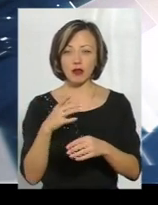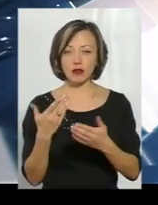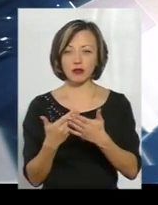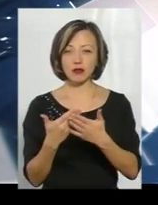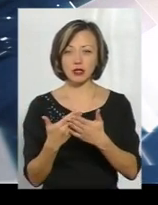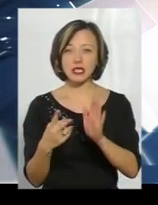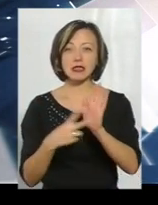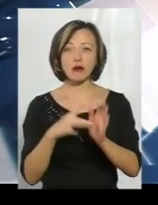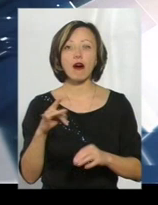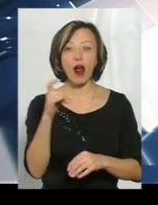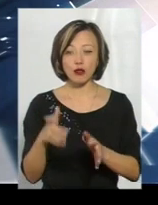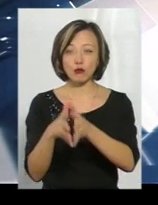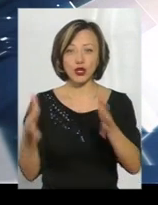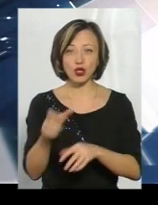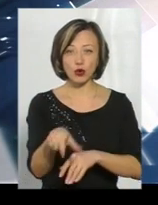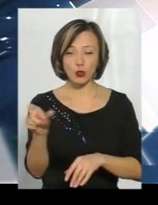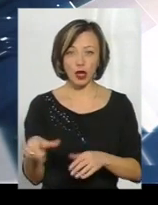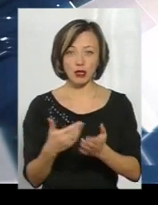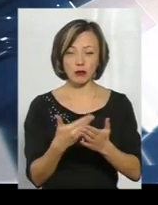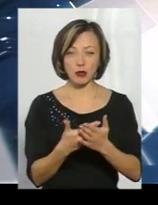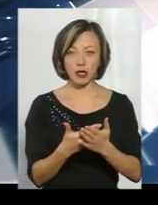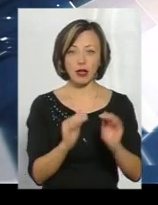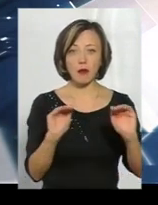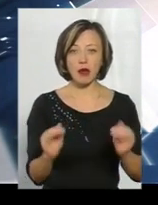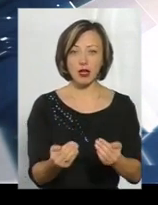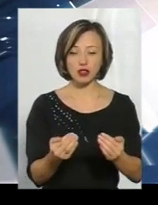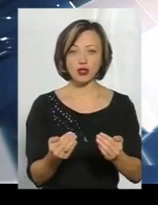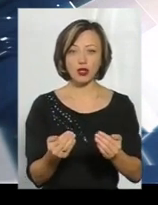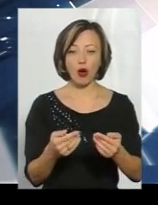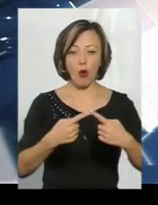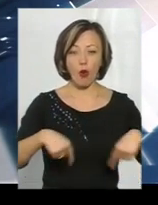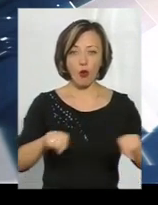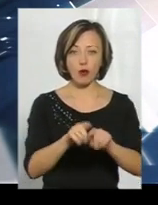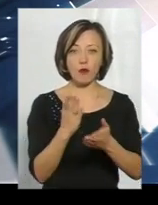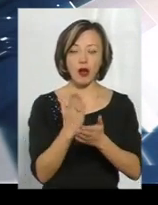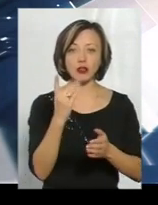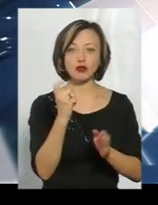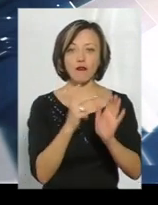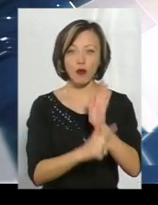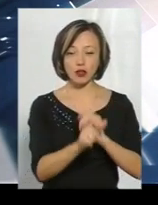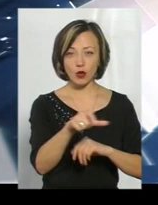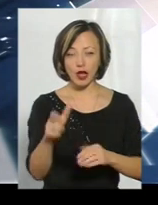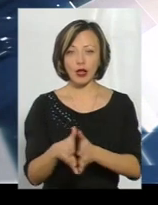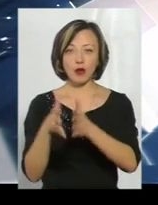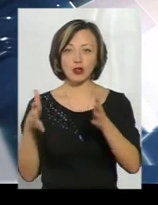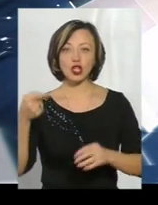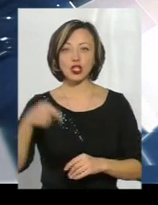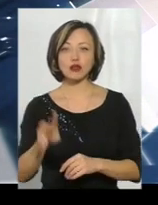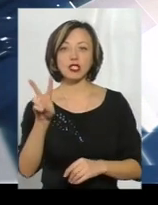одного в сім раз. Тобто, якщо найменший, наприклад, округ має 180 виборців, а найбільший